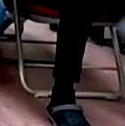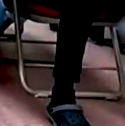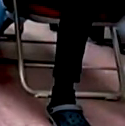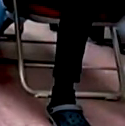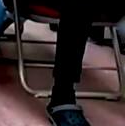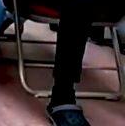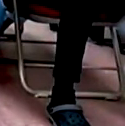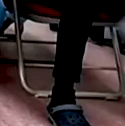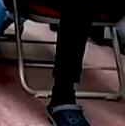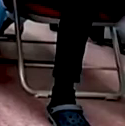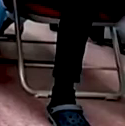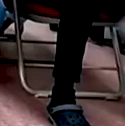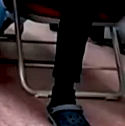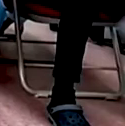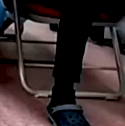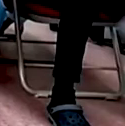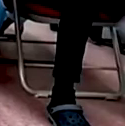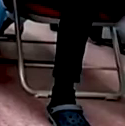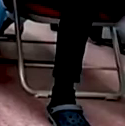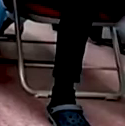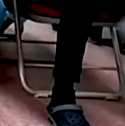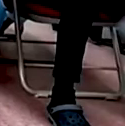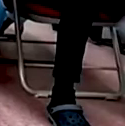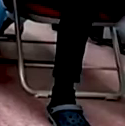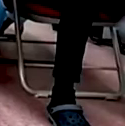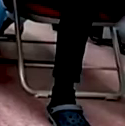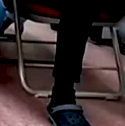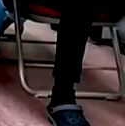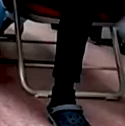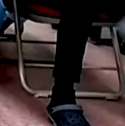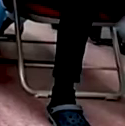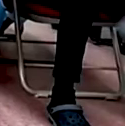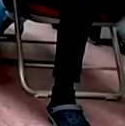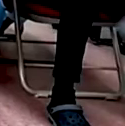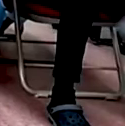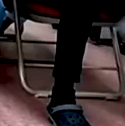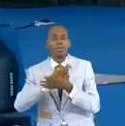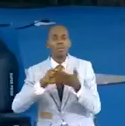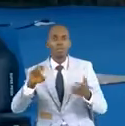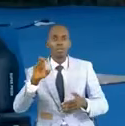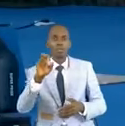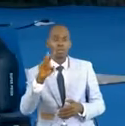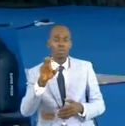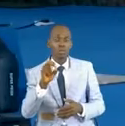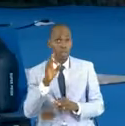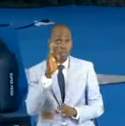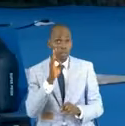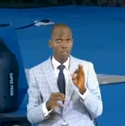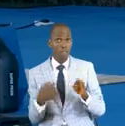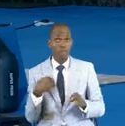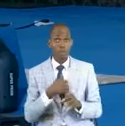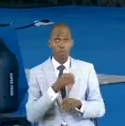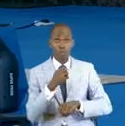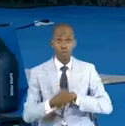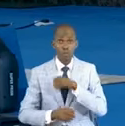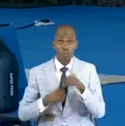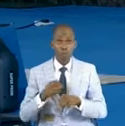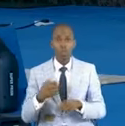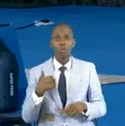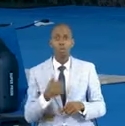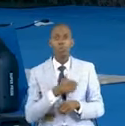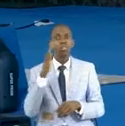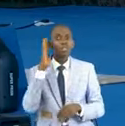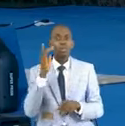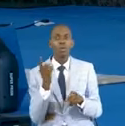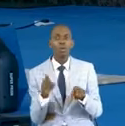bikọta ndụ. Lee anya na amaokwu nke iri na abụọ, ọ bụrụ na anyị soro ya hụjuo anya, anyị ga-esokwa ya bụrụ